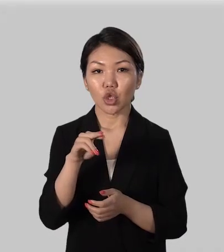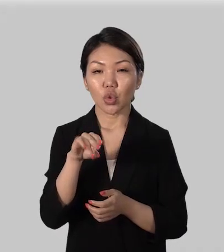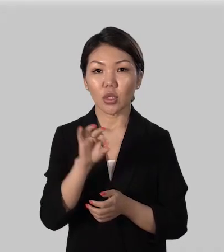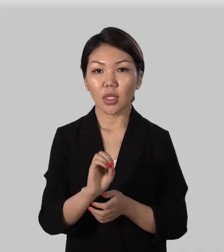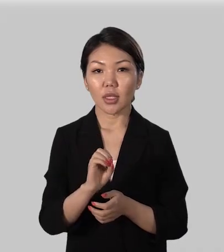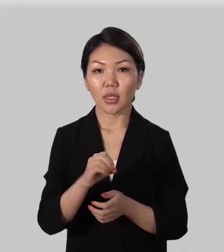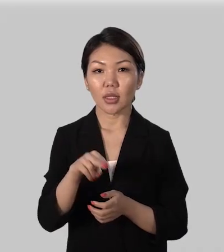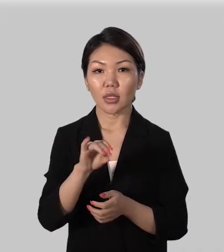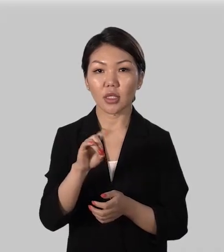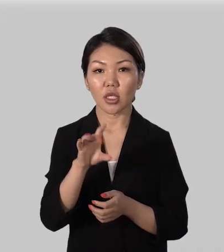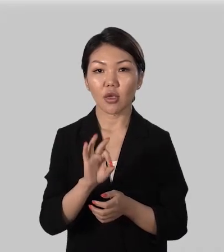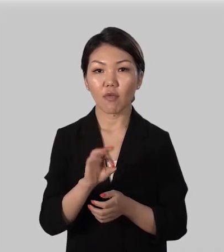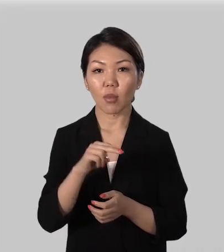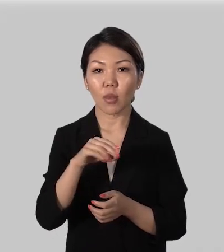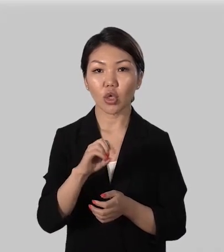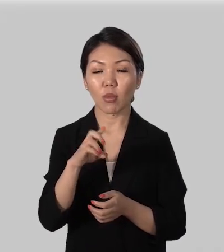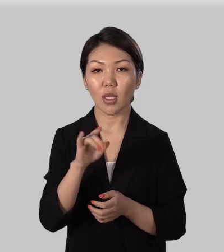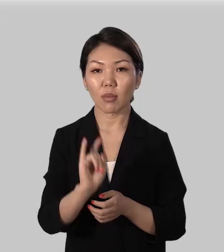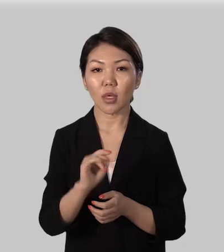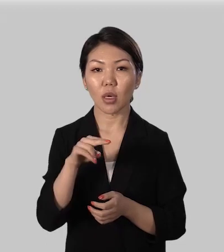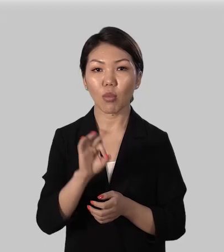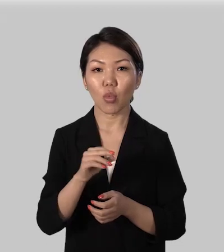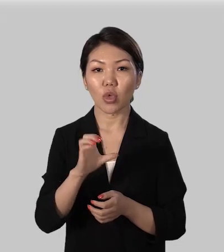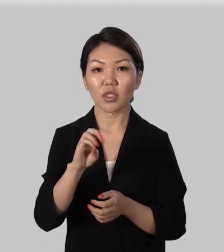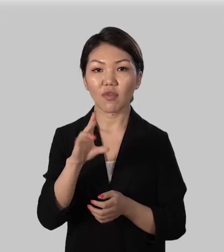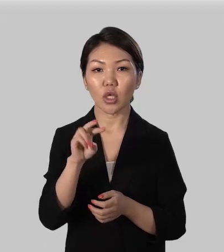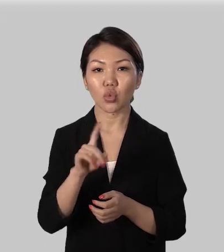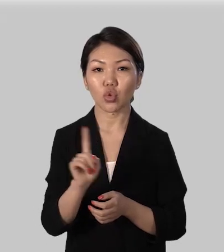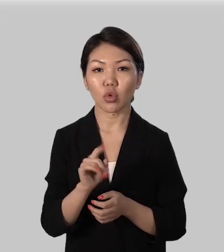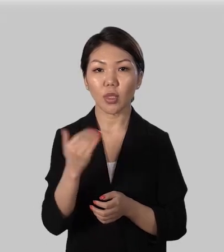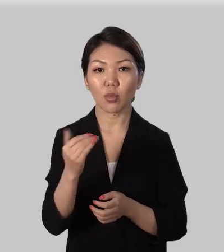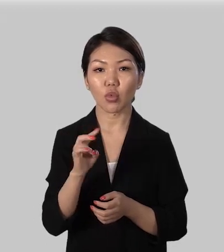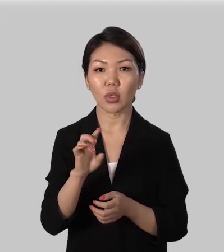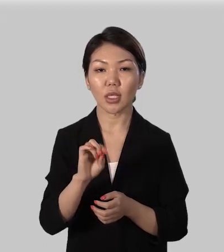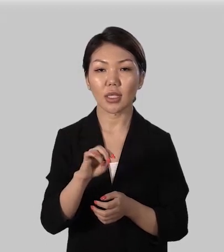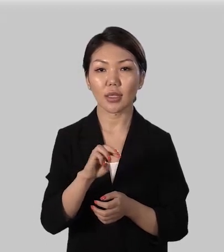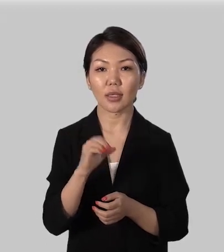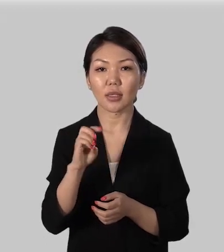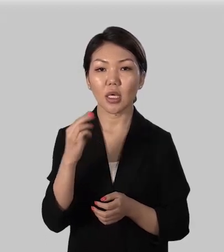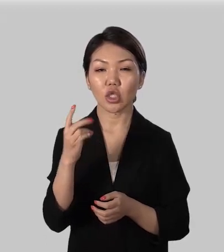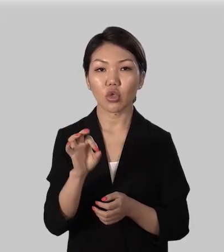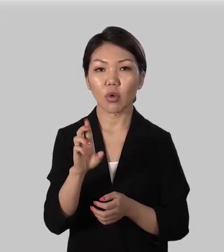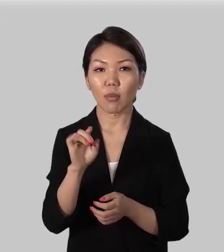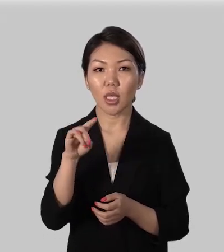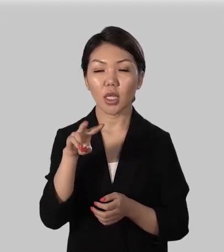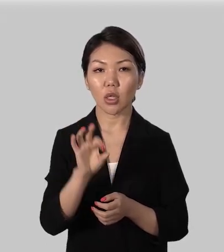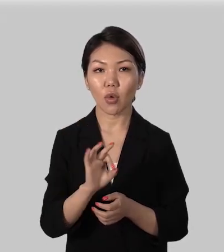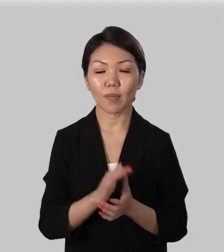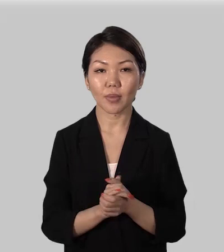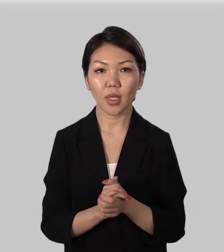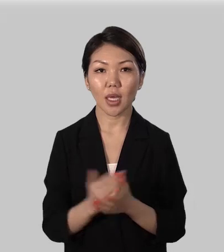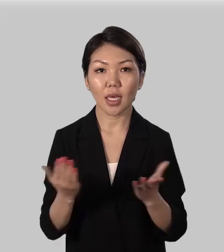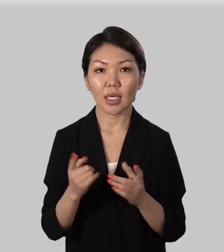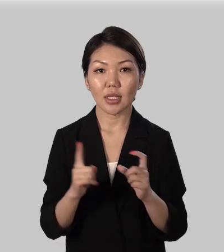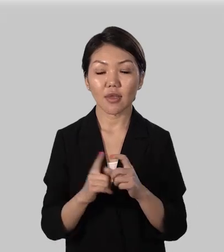какие слова помогли нам их выделить был бы я великаном не